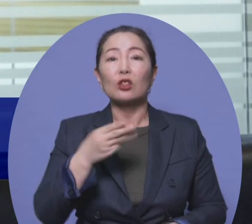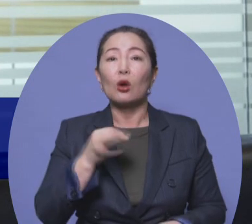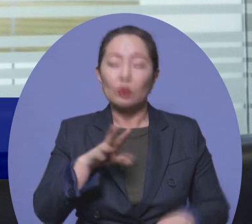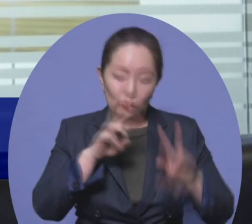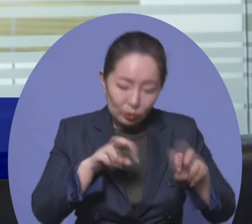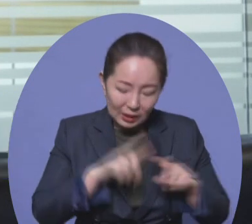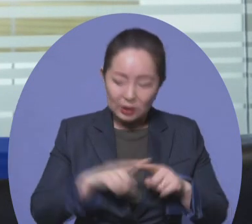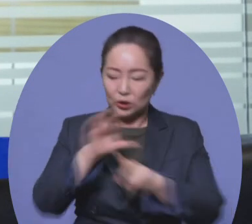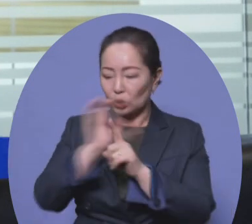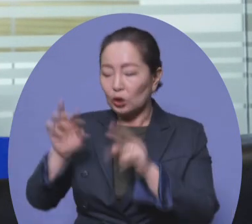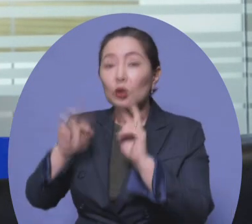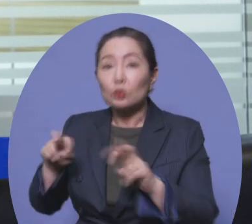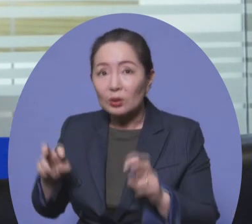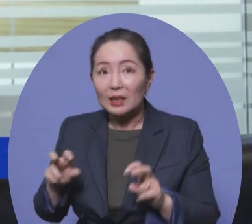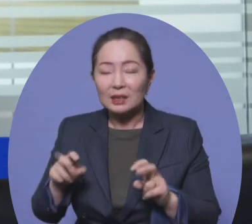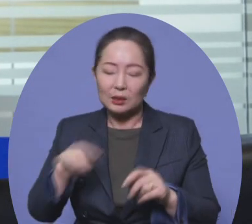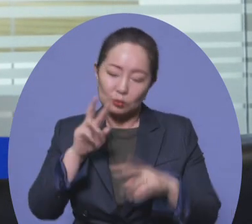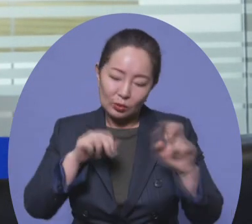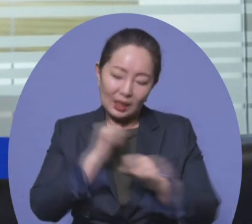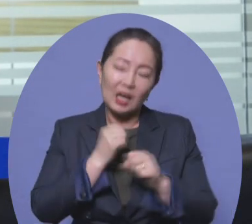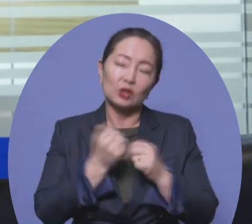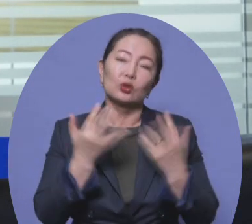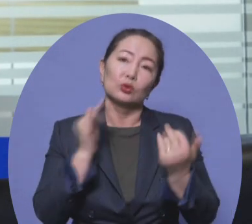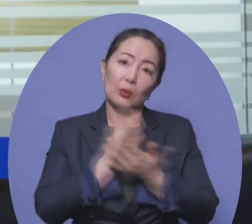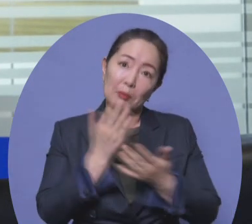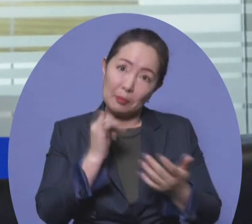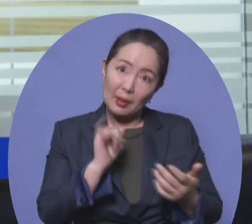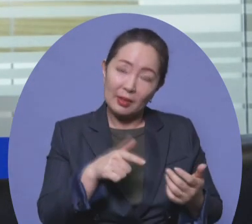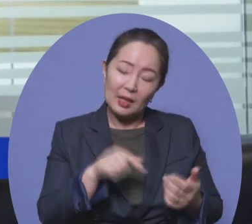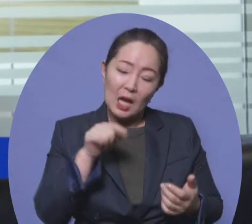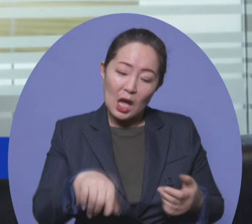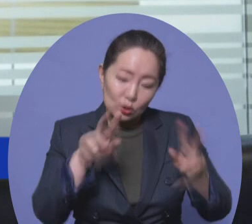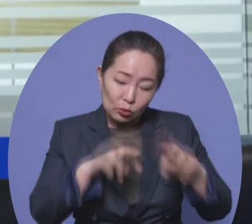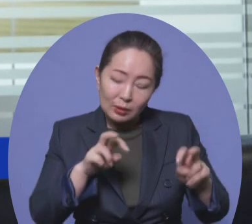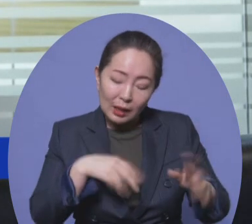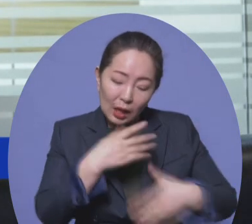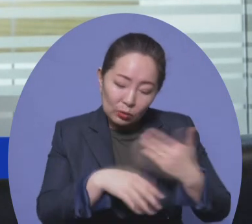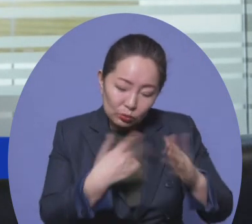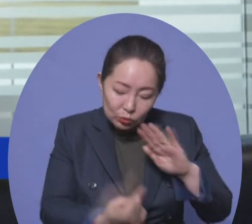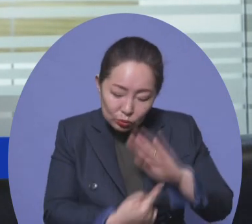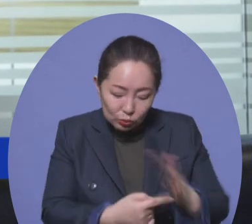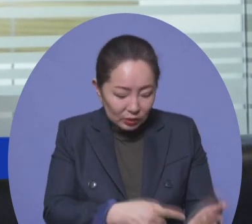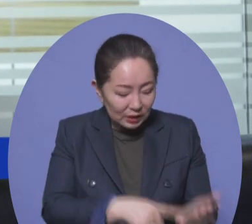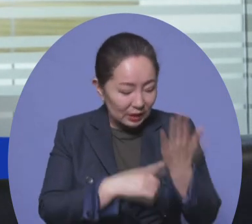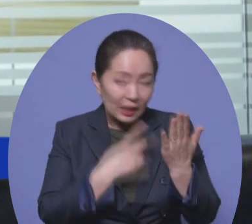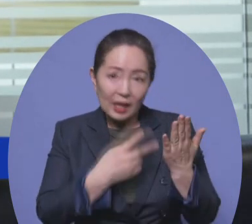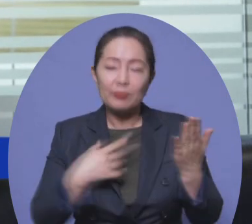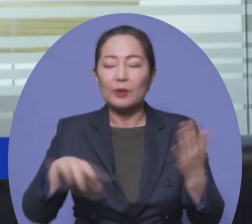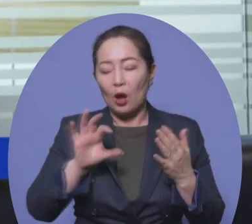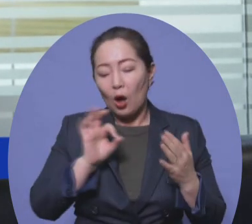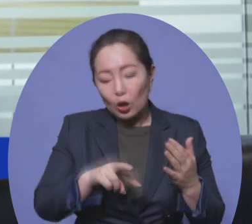судалсан, соёлыг судалсан тийм ээ юм сулгаанууд бол маш их байдаг. Тэдгээр одоо сулгаанууд дээр бид нүцлээд өөрсдийн